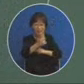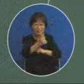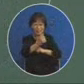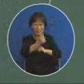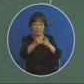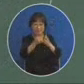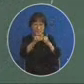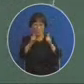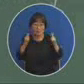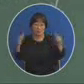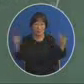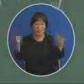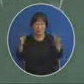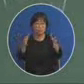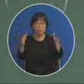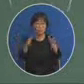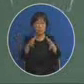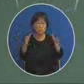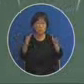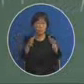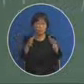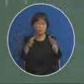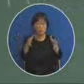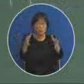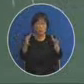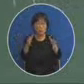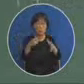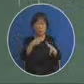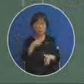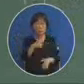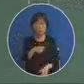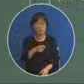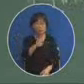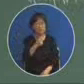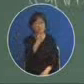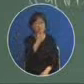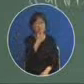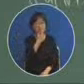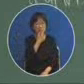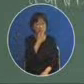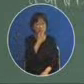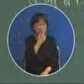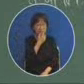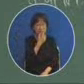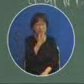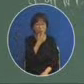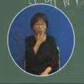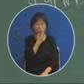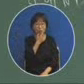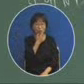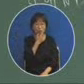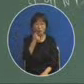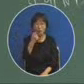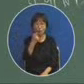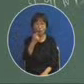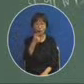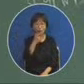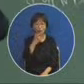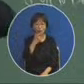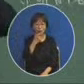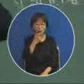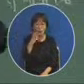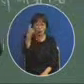Seoul, probably they're not going to like it very much. 다민족들 모아서 이렇게 도와 그걸 싫어한다니까요, 은근히. 왜 그런지 아십니까? And people don't really like it when we help